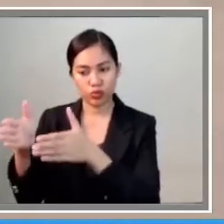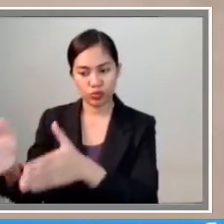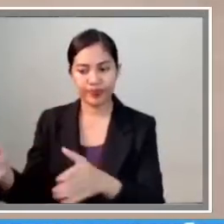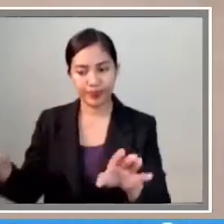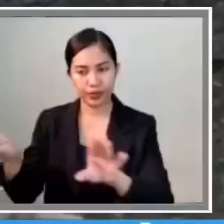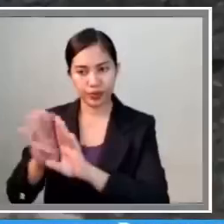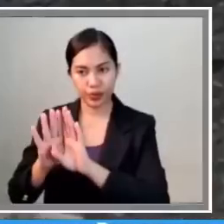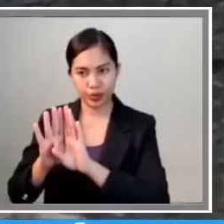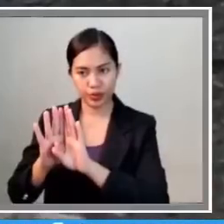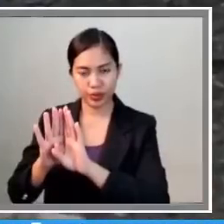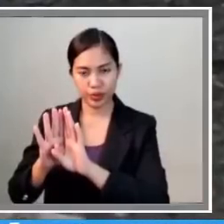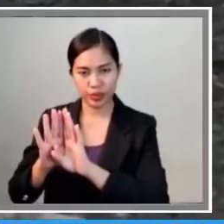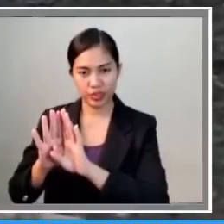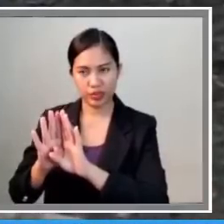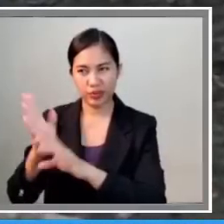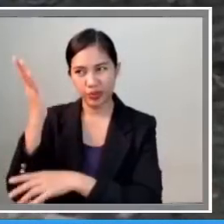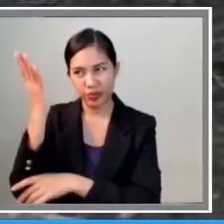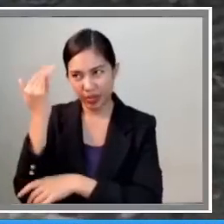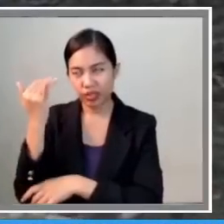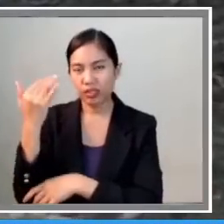collapse, erosion.